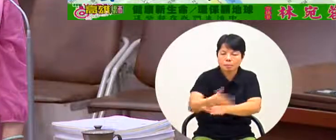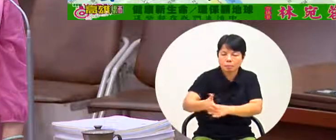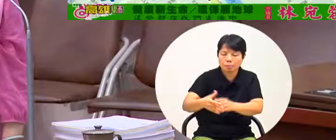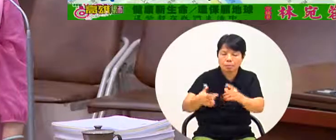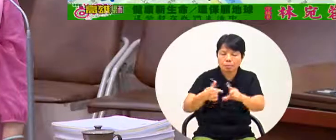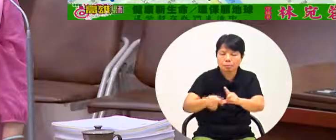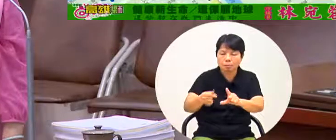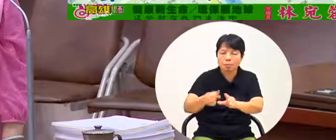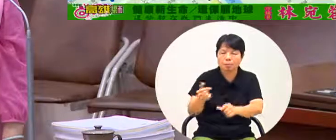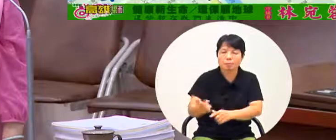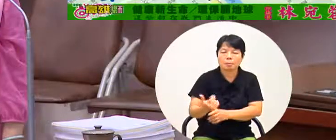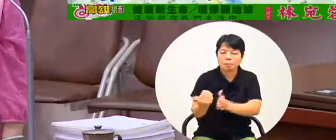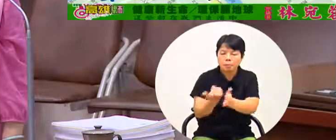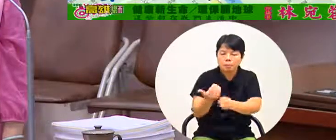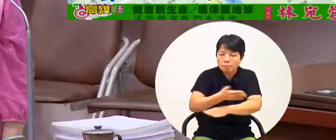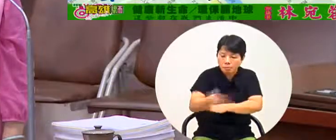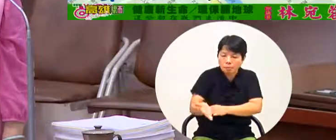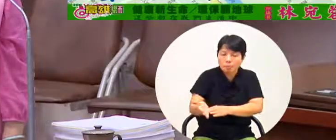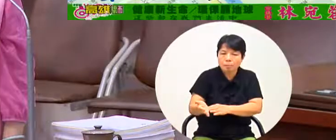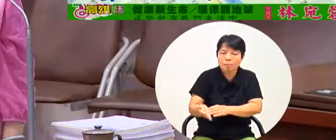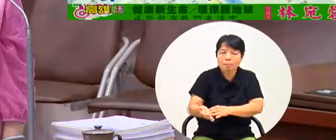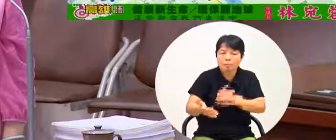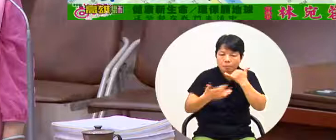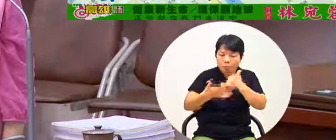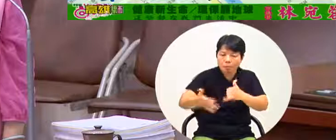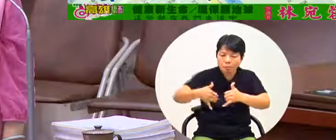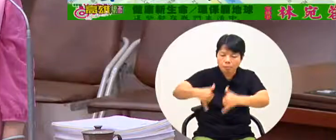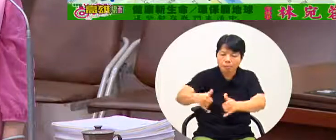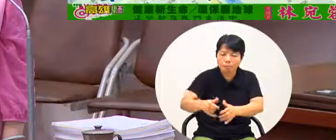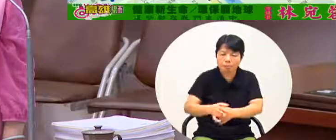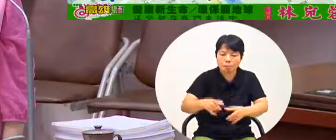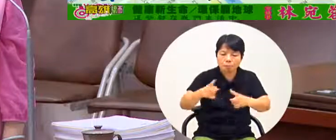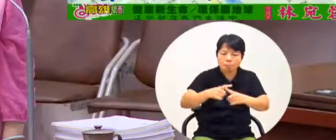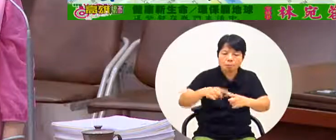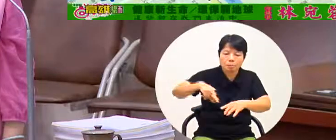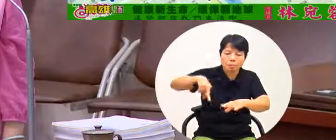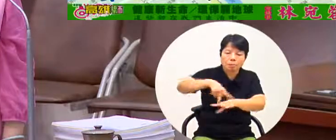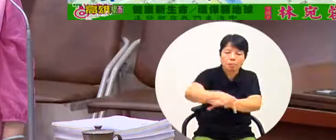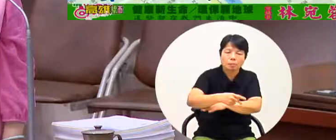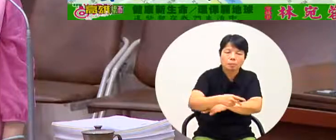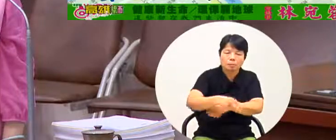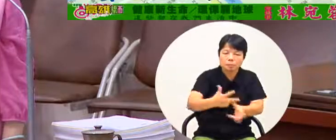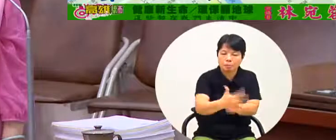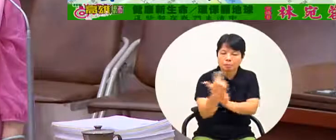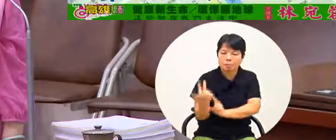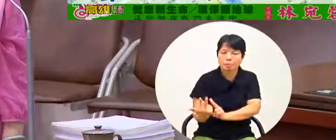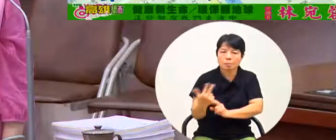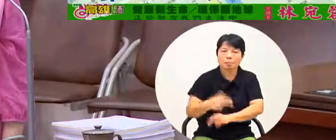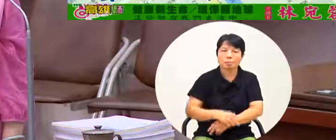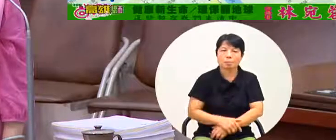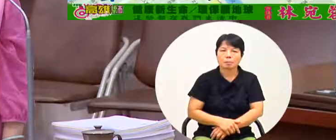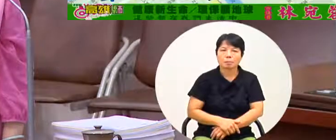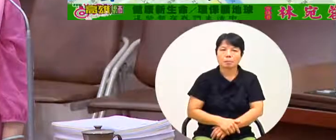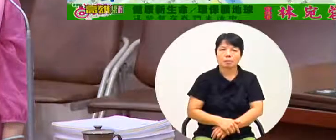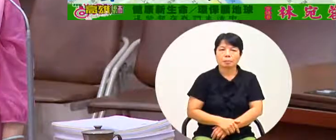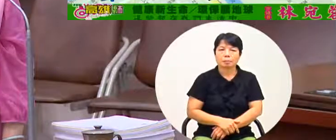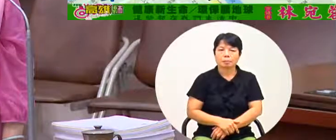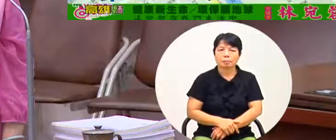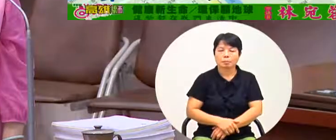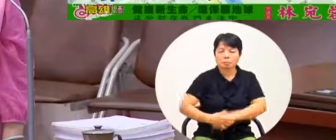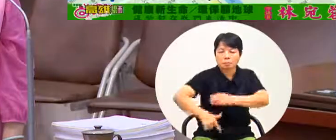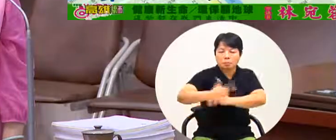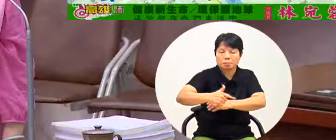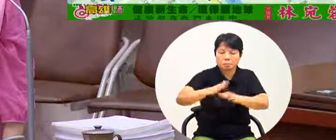福街，它的人行景观桥，希望说赶快今年赶快去做个规